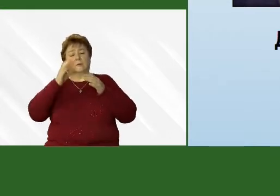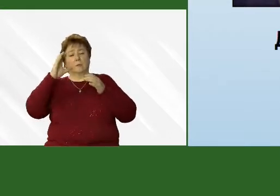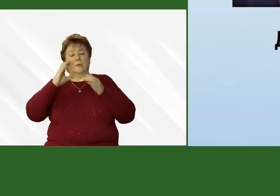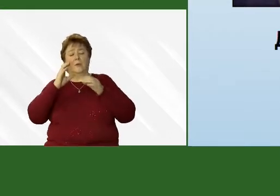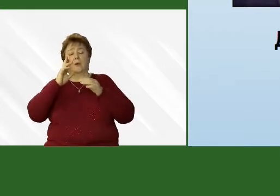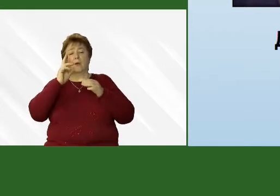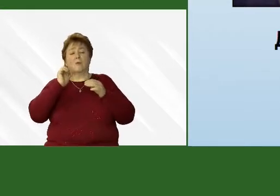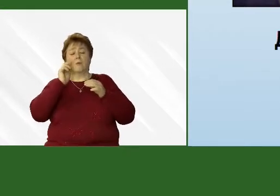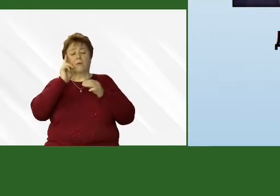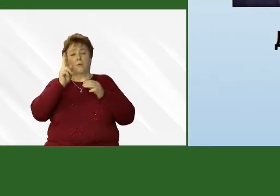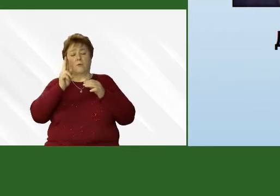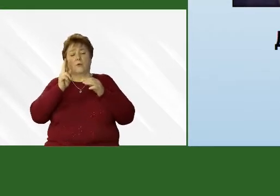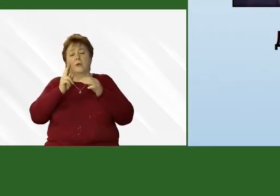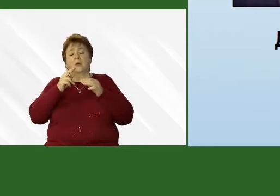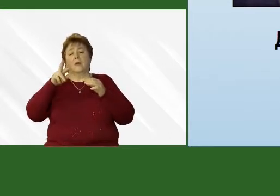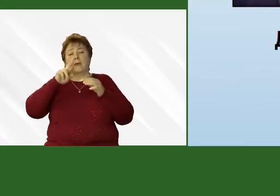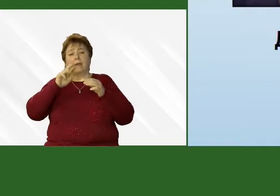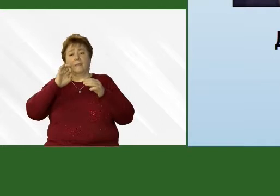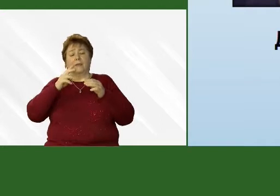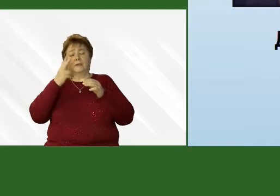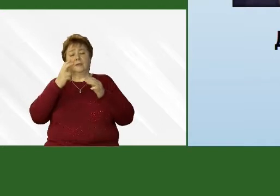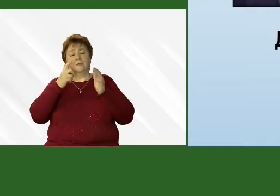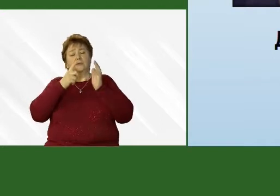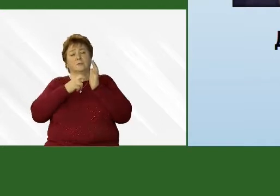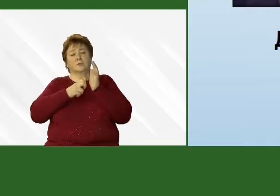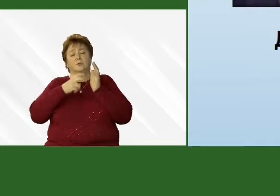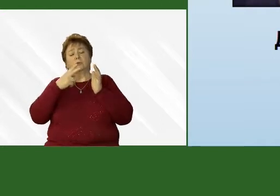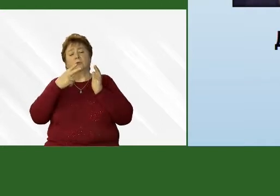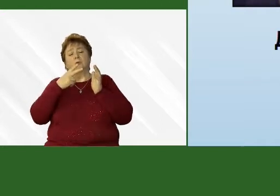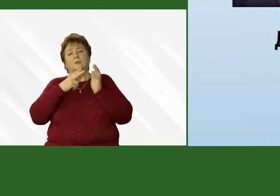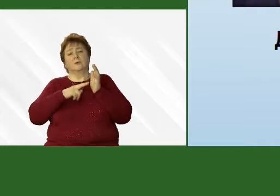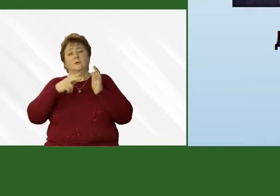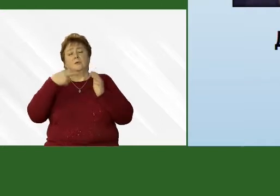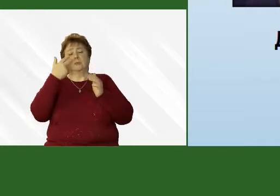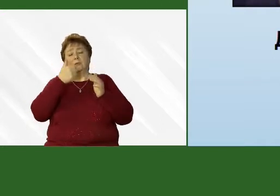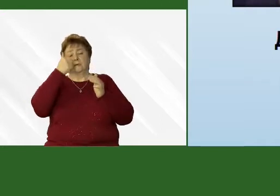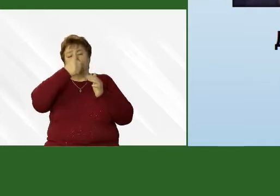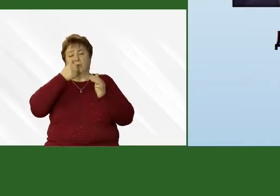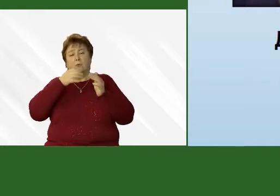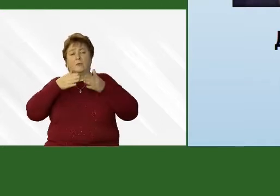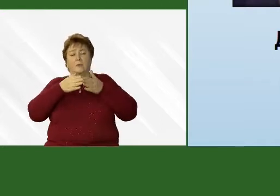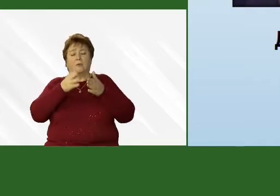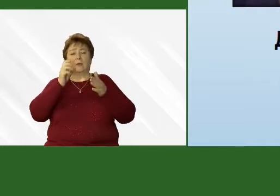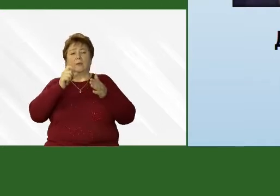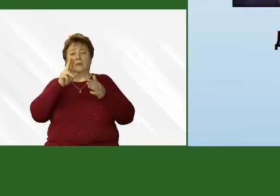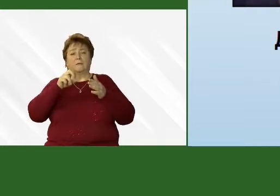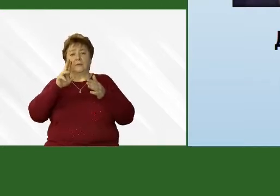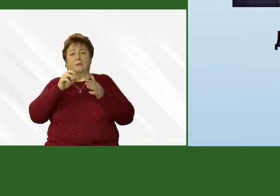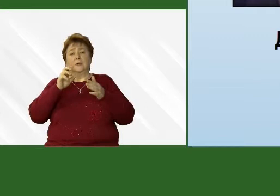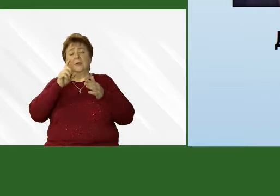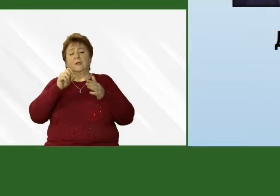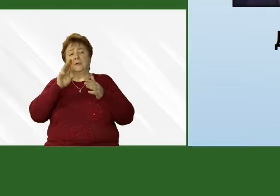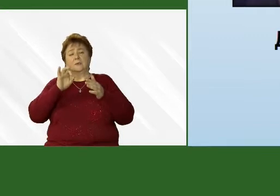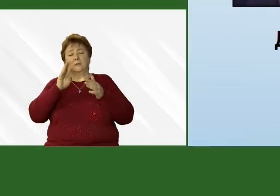Джеймс Кук. И уже в январе 1773 года его суда Adventure и